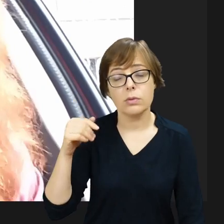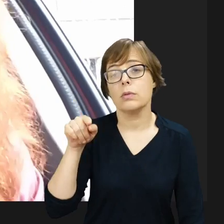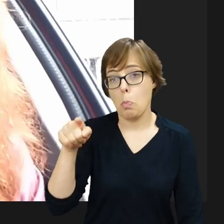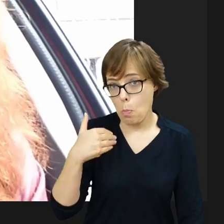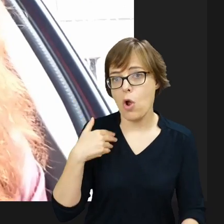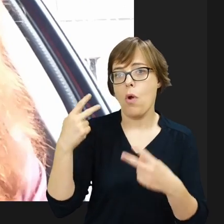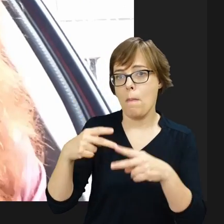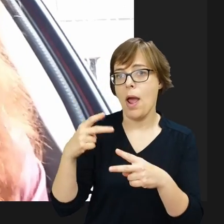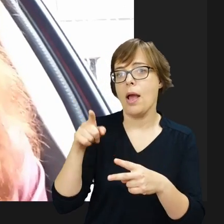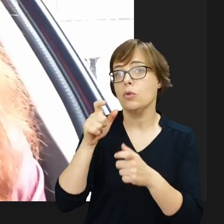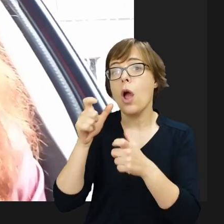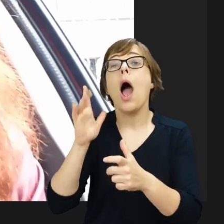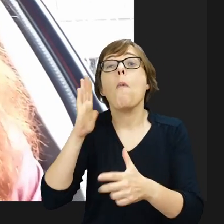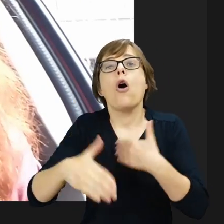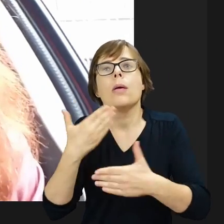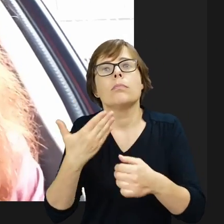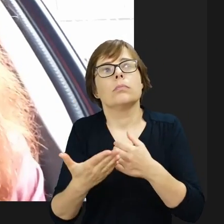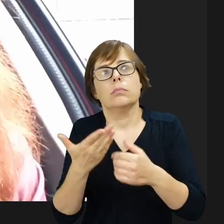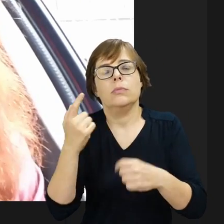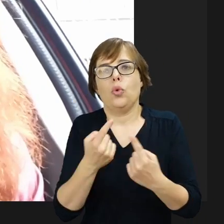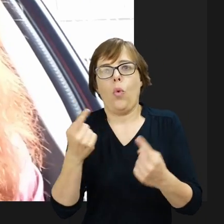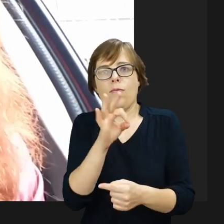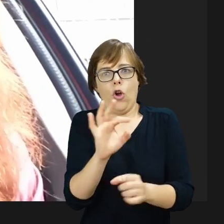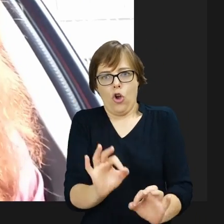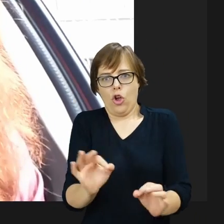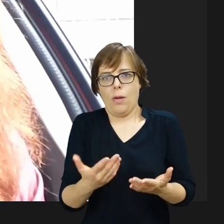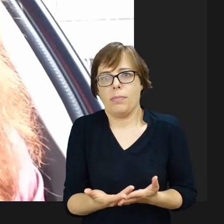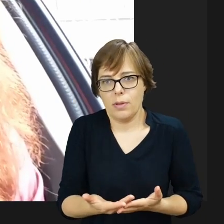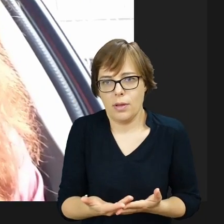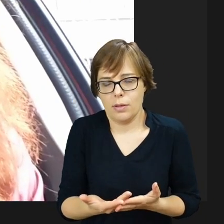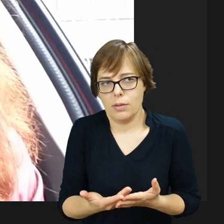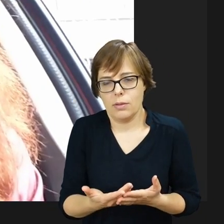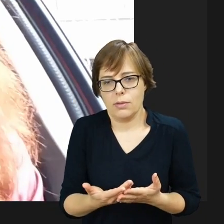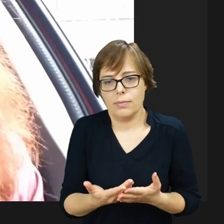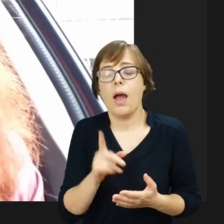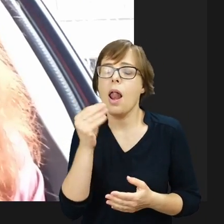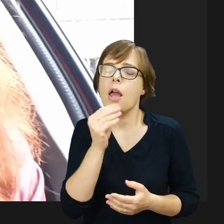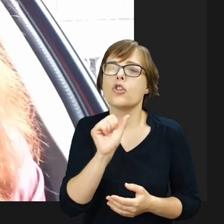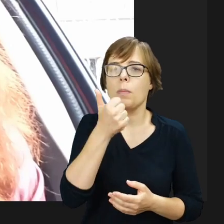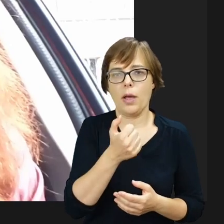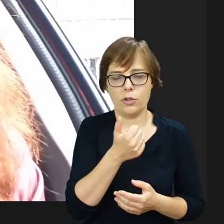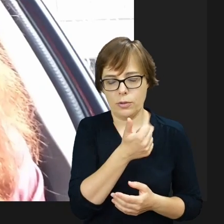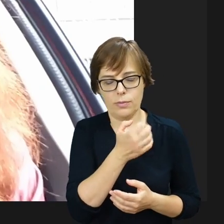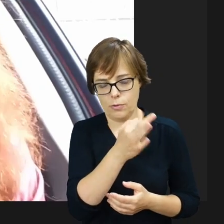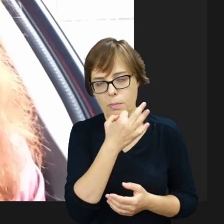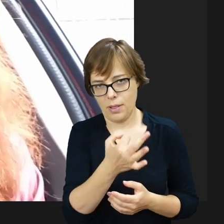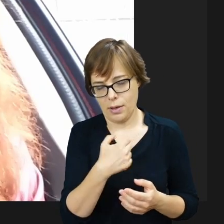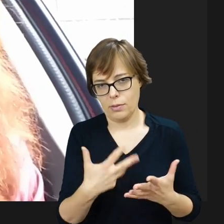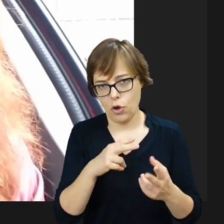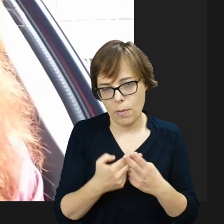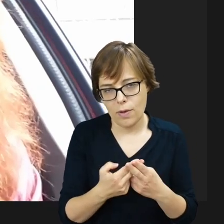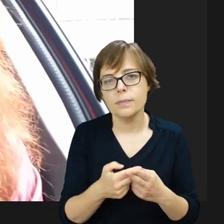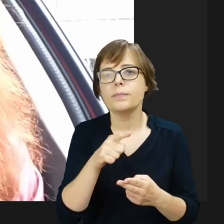bywa straszny. Ale teraz jeszcze odpowiadając na pierwsze pytanie, bo pan mówił o świadkach historii i ja